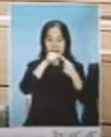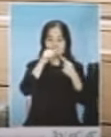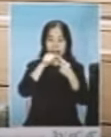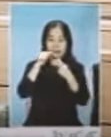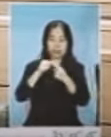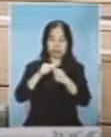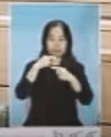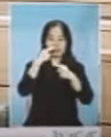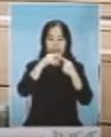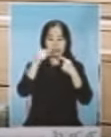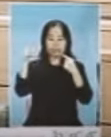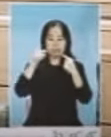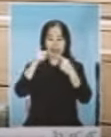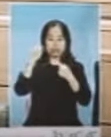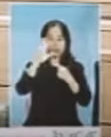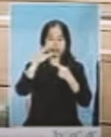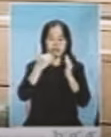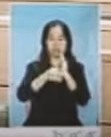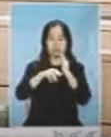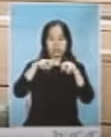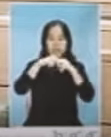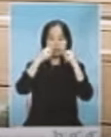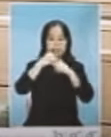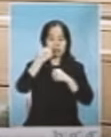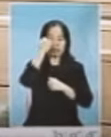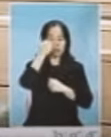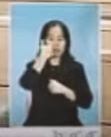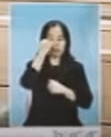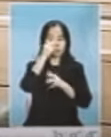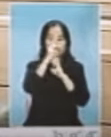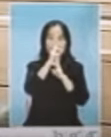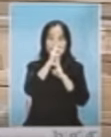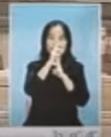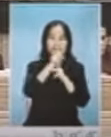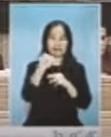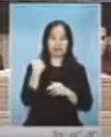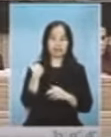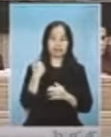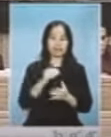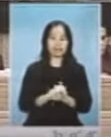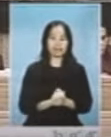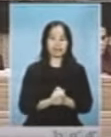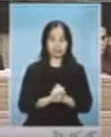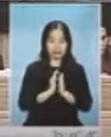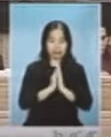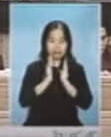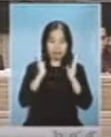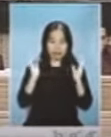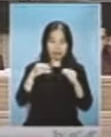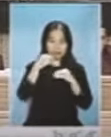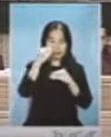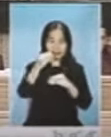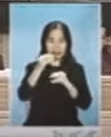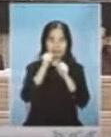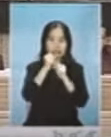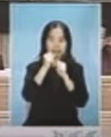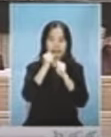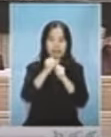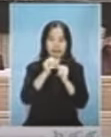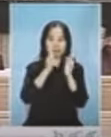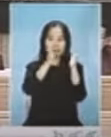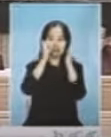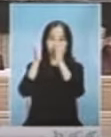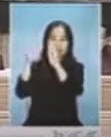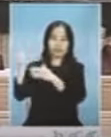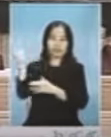และทำหน้าที่อย่าให้คนสุรินทร์ต้องอายไปมากไปกว่านี้ครับ ครับขอบคุณนะท่านประสิทธิ์ครับพยายามนะอย่าไปพาดพิงนะ